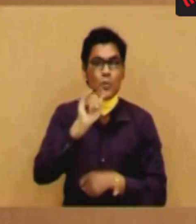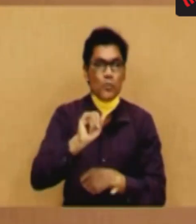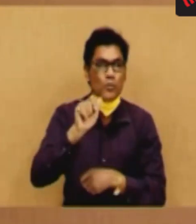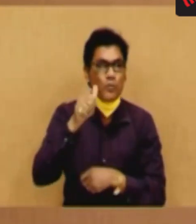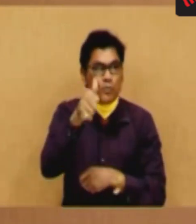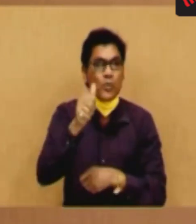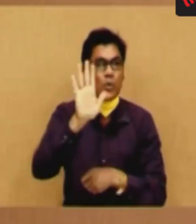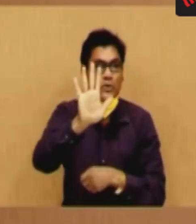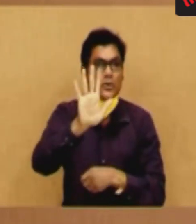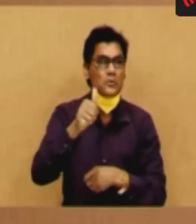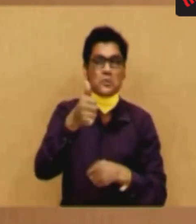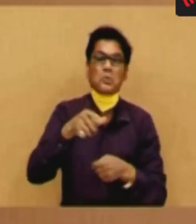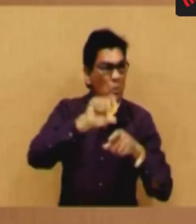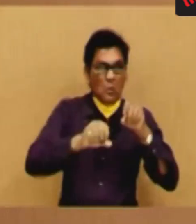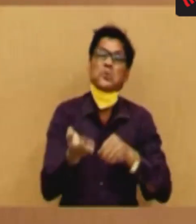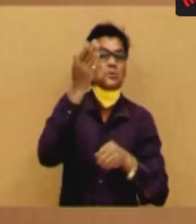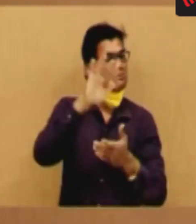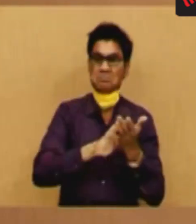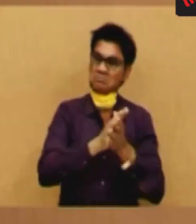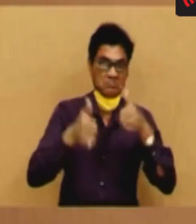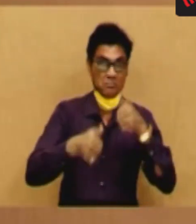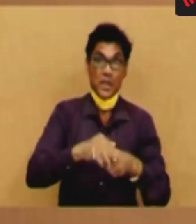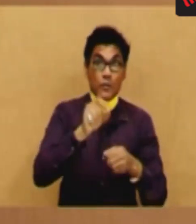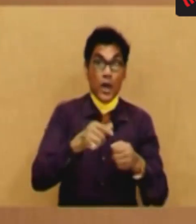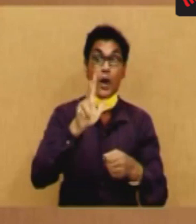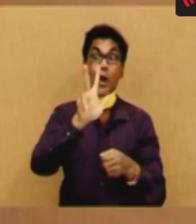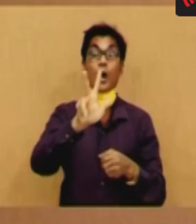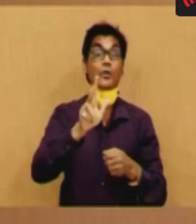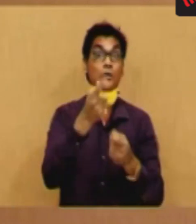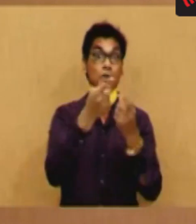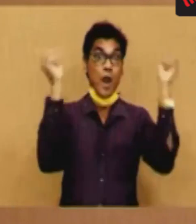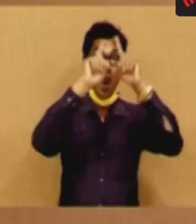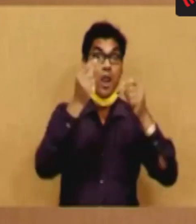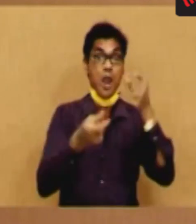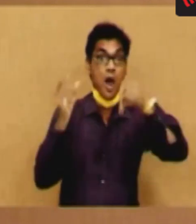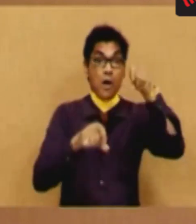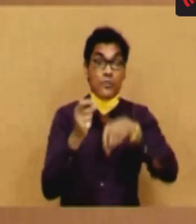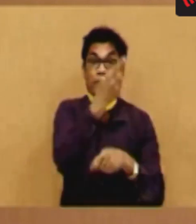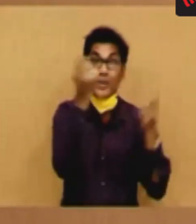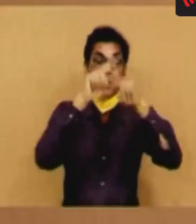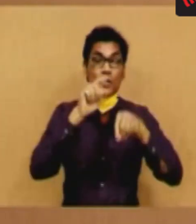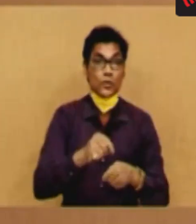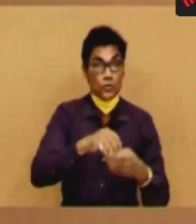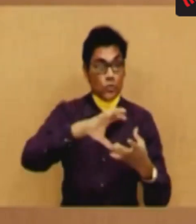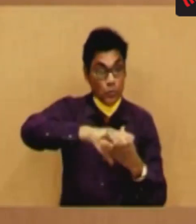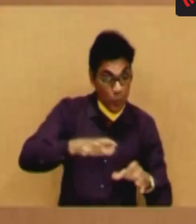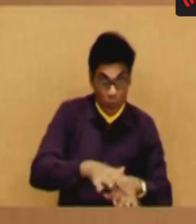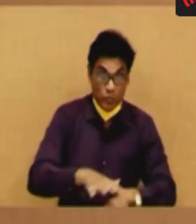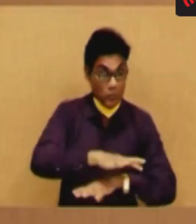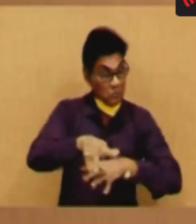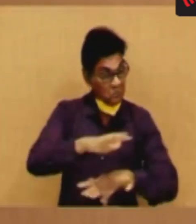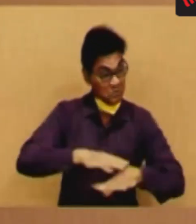आमे टेस्ट करि पार नथुलु। एबे राज्य रे 8टी लैब एवं एई 8टी लैब रो सुदृढ़ भित्तिभूमि